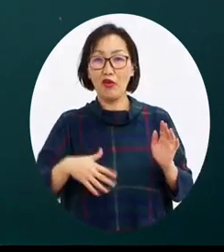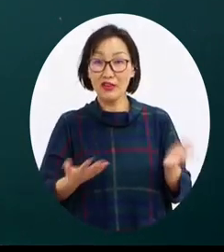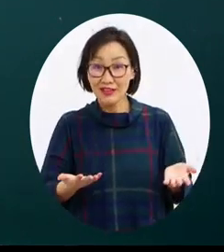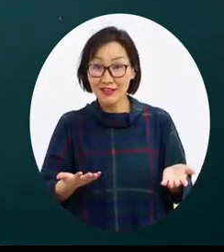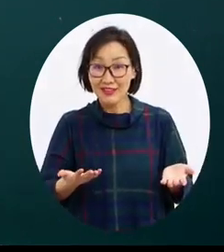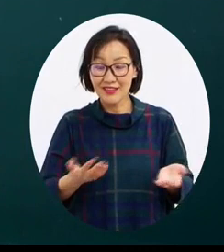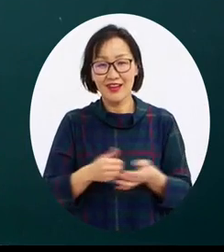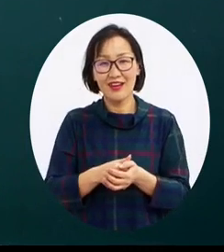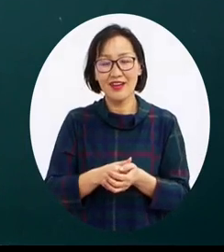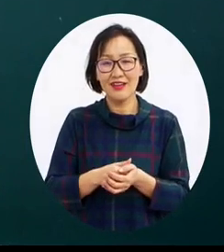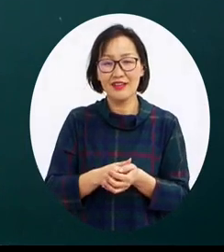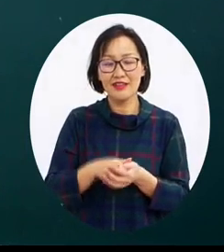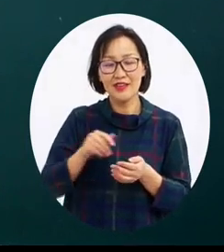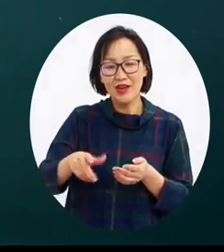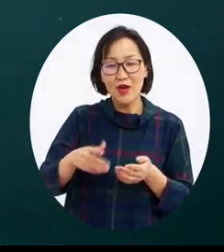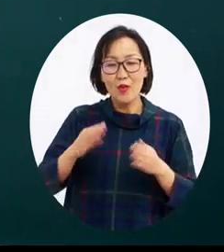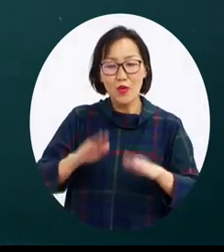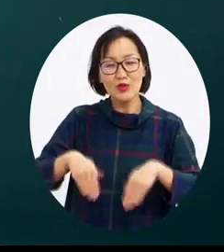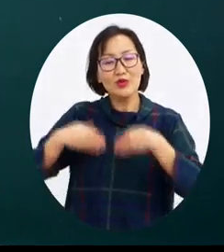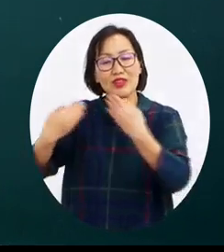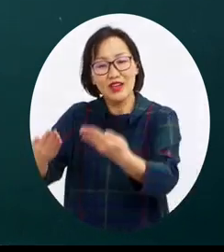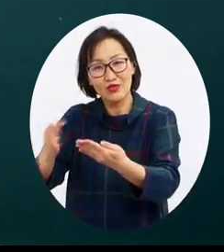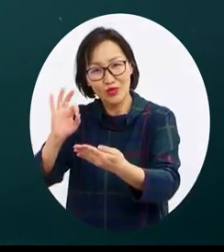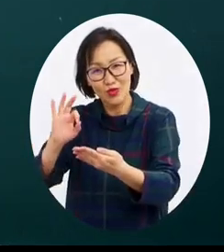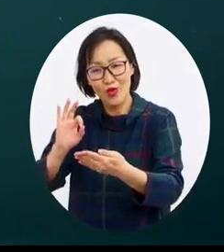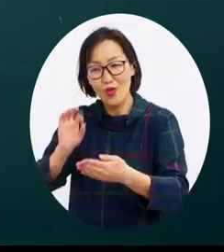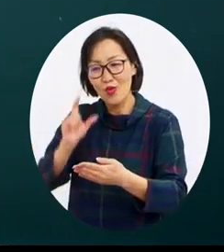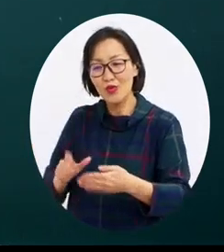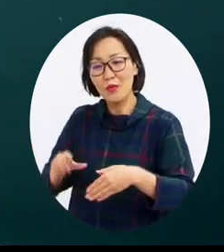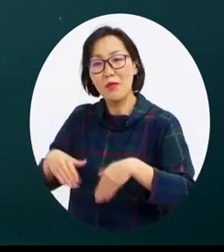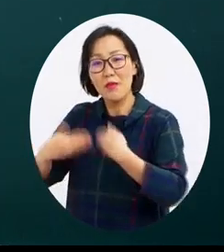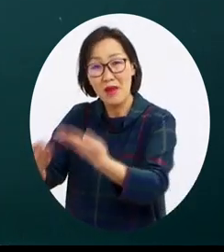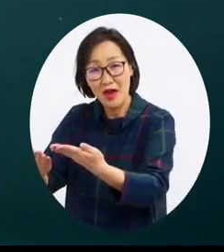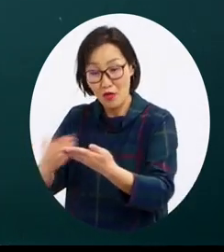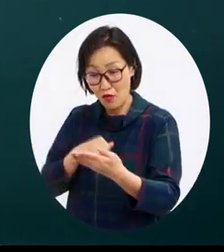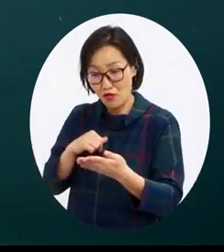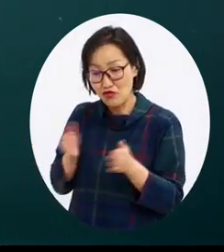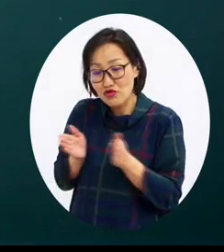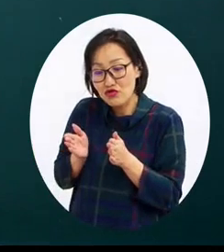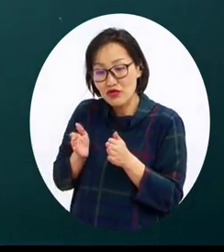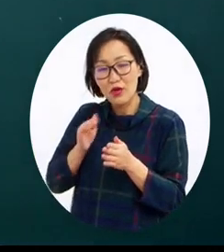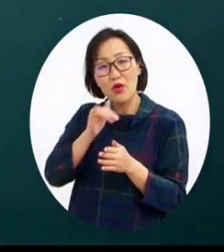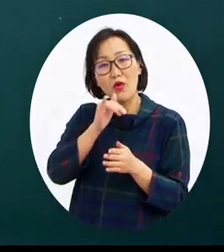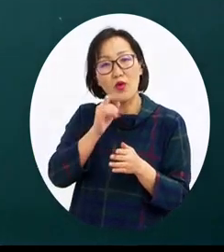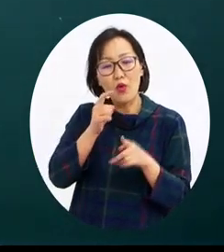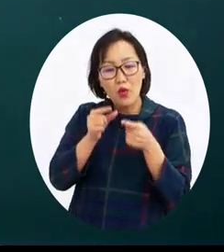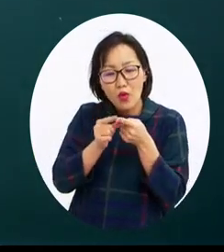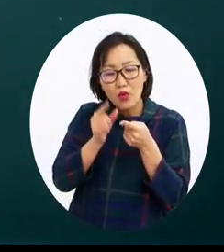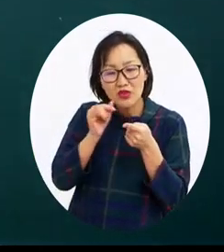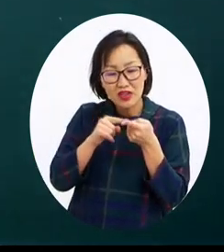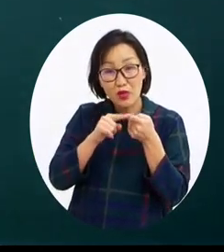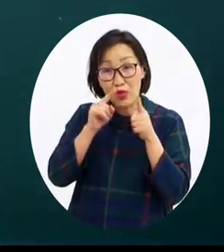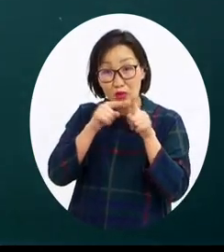өгөх нь за буцаад хүнд өхөөрөө хуруун чинээ буюу жижиг гэсэн санааг агуулж байна тийм ээ. Жижиг юм өгж байгаа мөртлөө